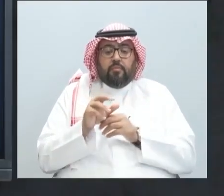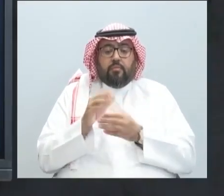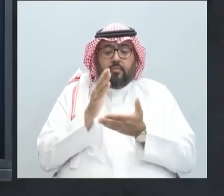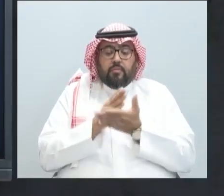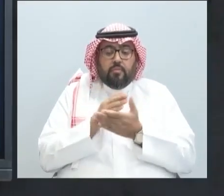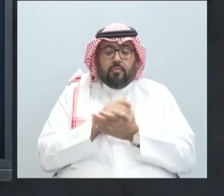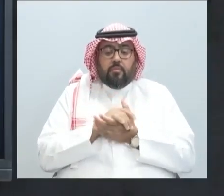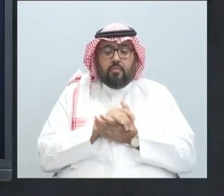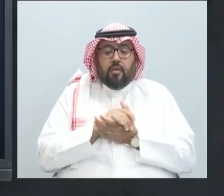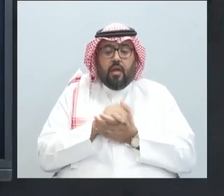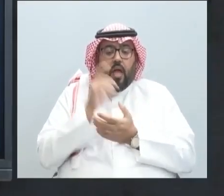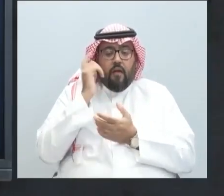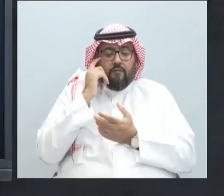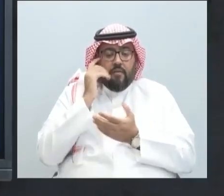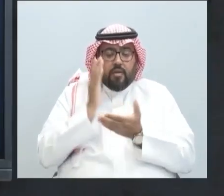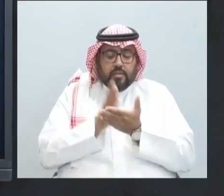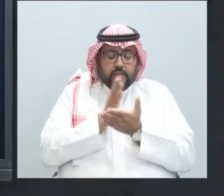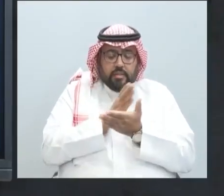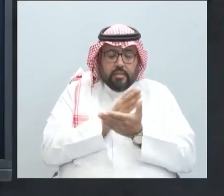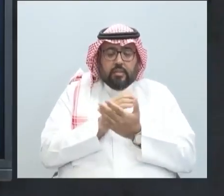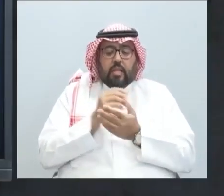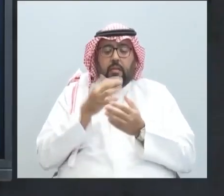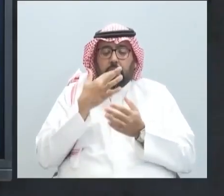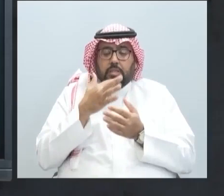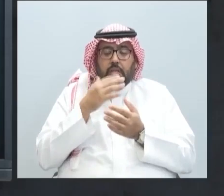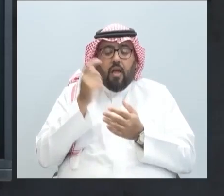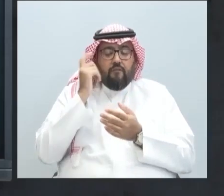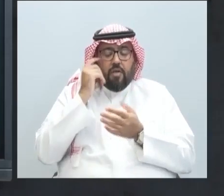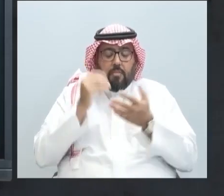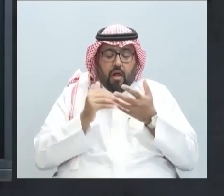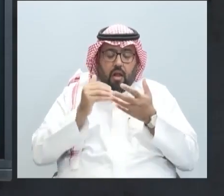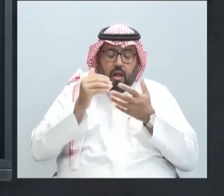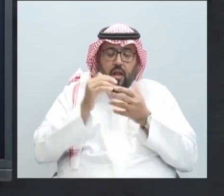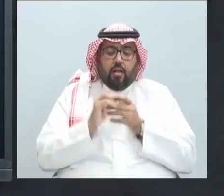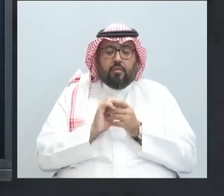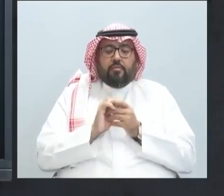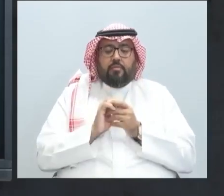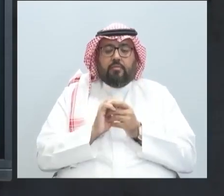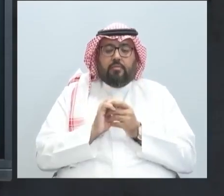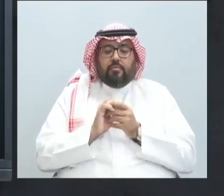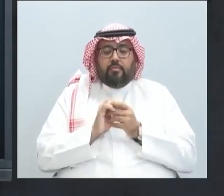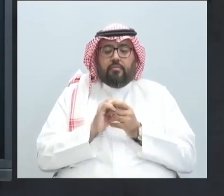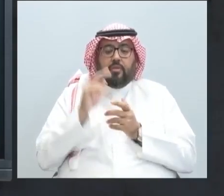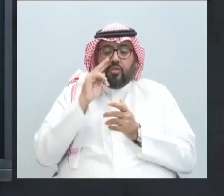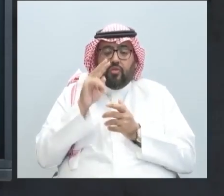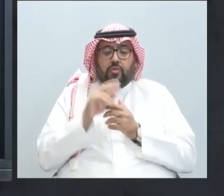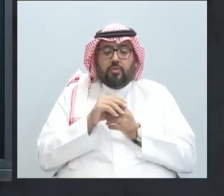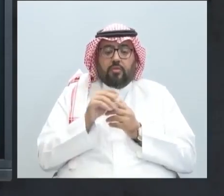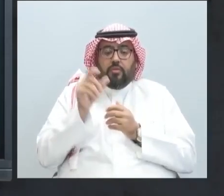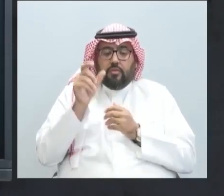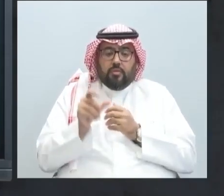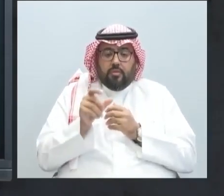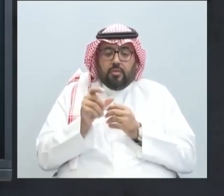المنصف معرفه هذه الاجزاء سوف تسهل علينا فهم الخطوات التي تحدث لكل مرحله هنا ما يظهر معنا في هذا